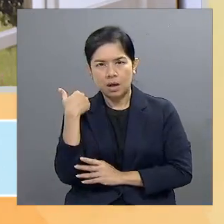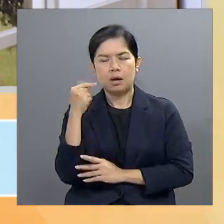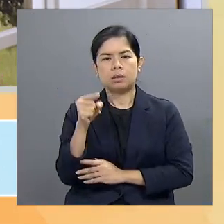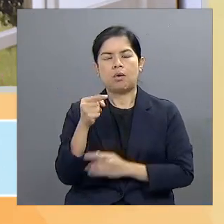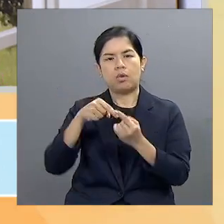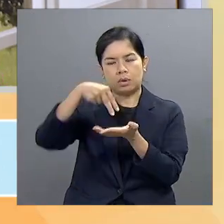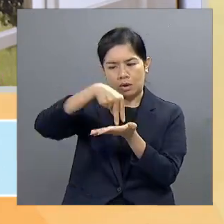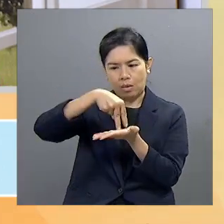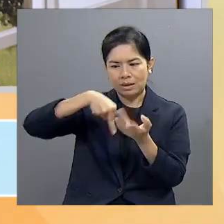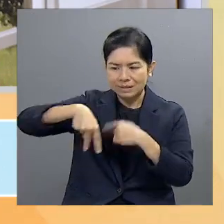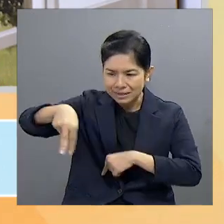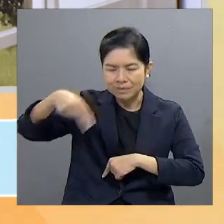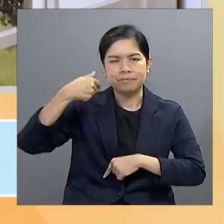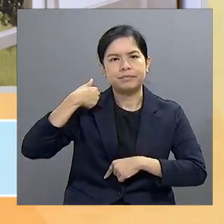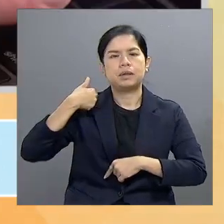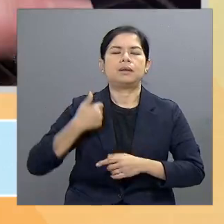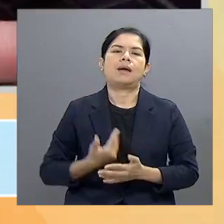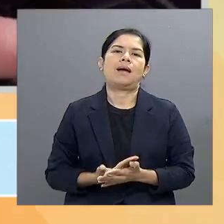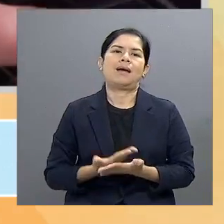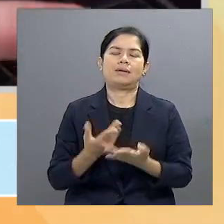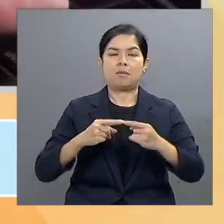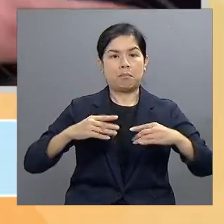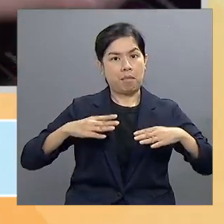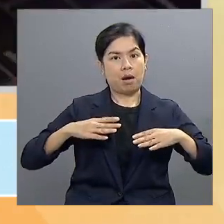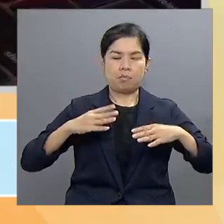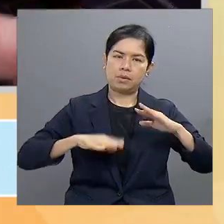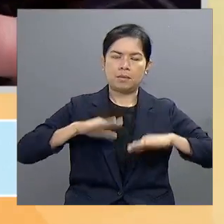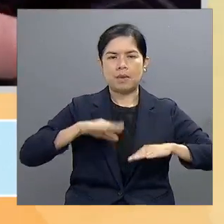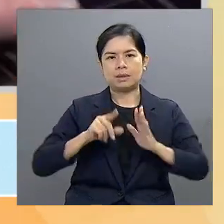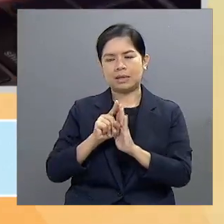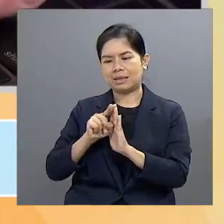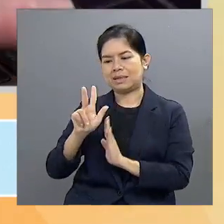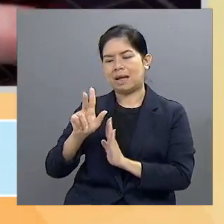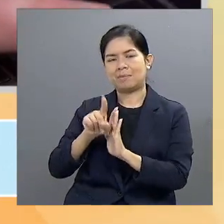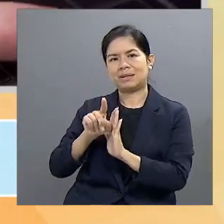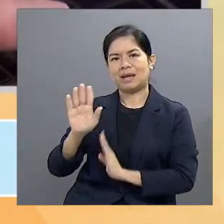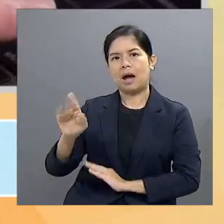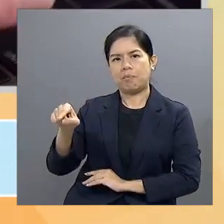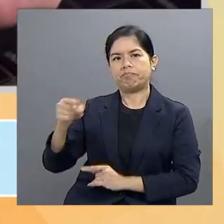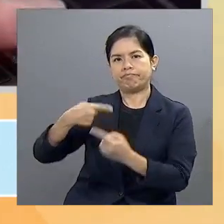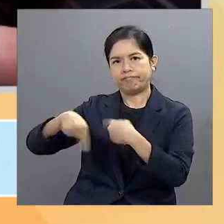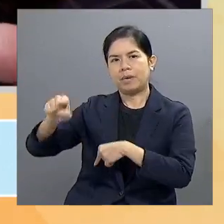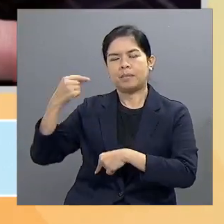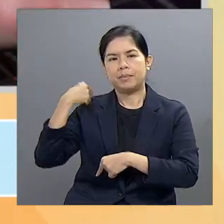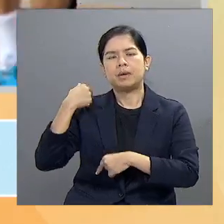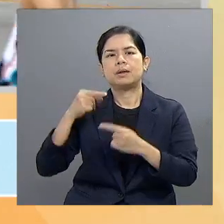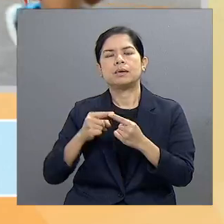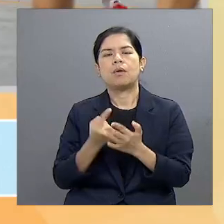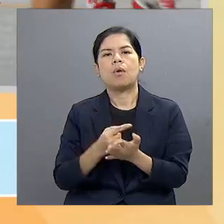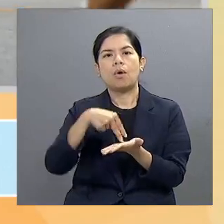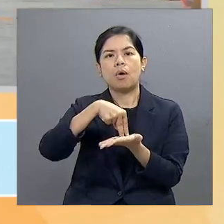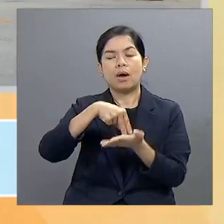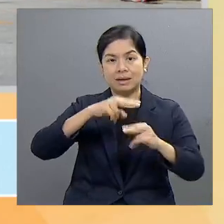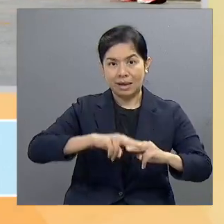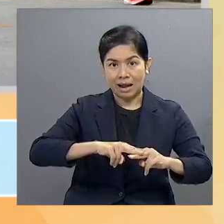กิจกรรมทางกายเบาๆนะครับประมาณ 3-5 นาทีครับผมก็เป็นไปได้ก็คือเดินอะไรพวกนี้ครับหรือว่าการลุกนั่งบนเก้าอี้อะไรก็